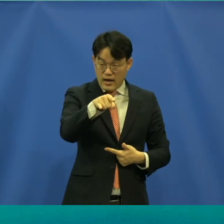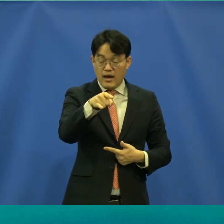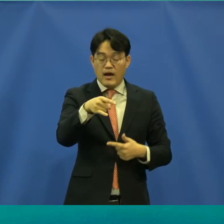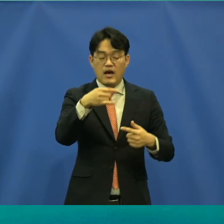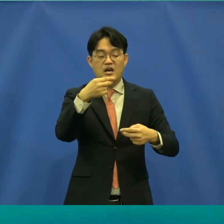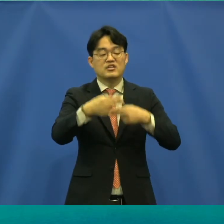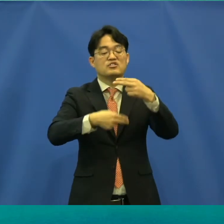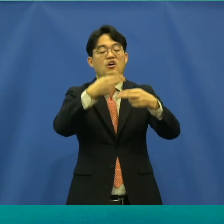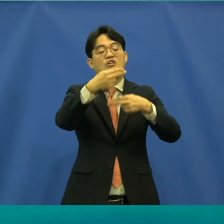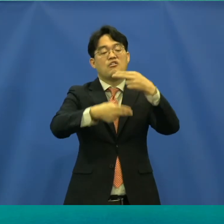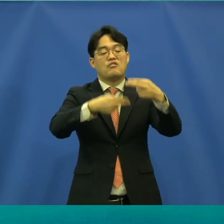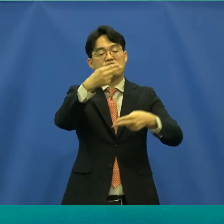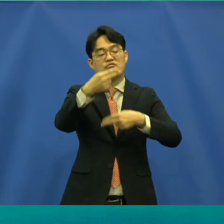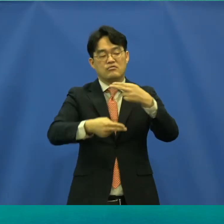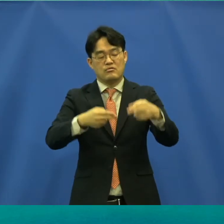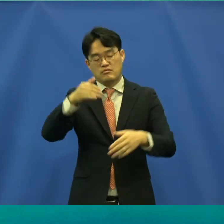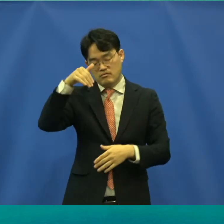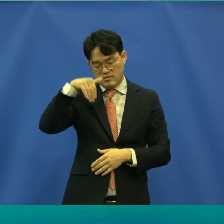그랬어요.